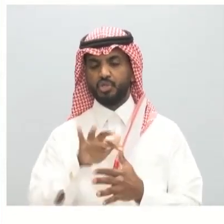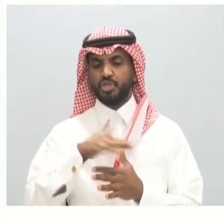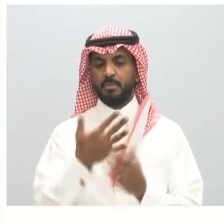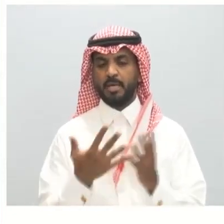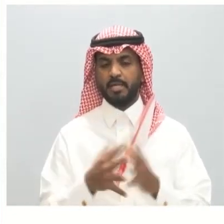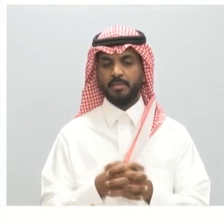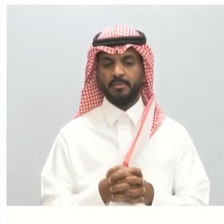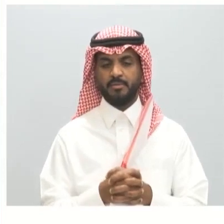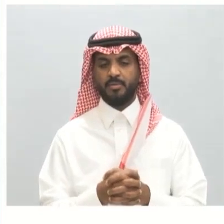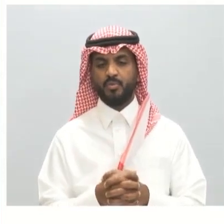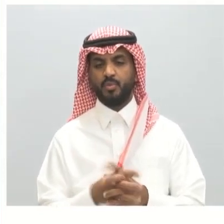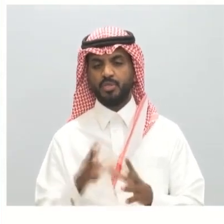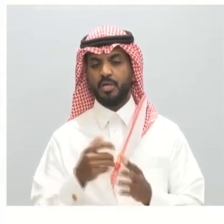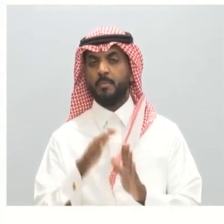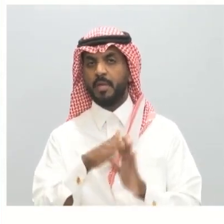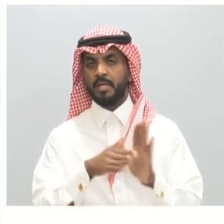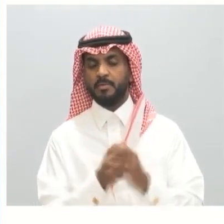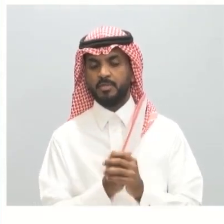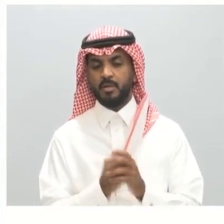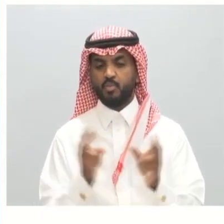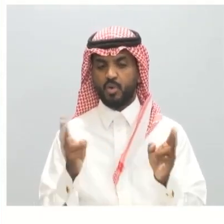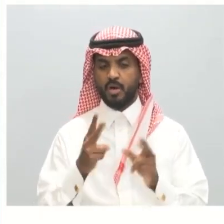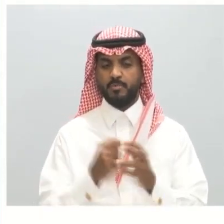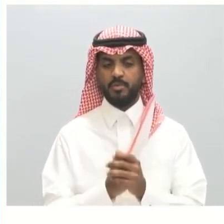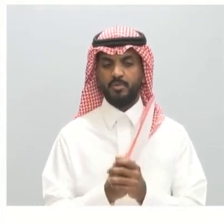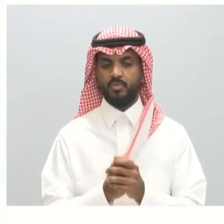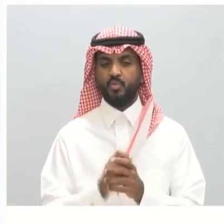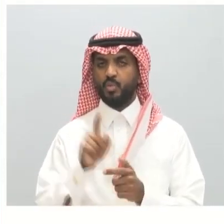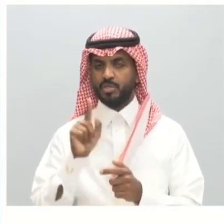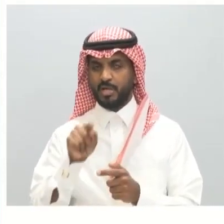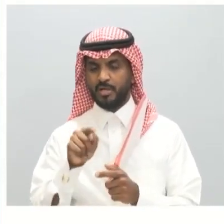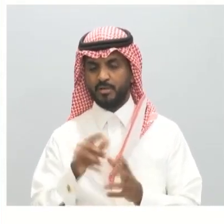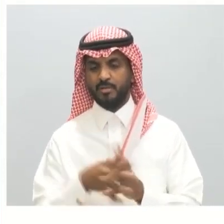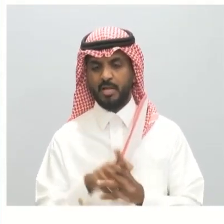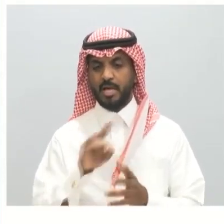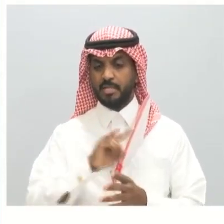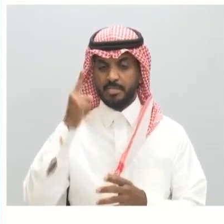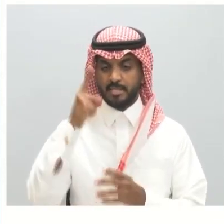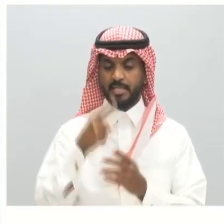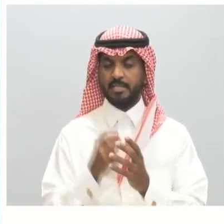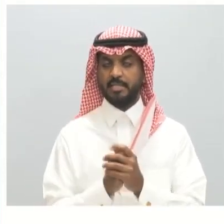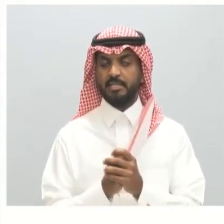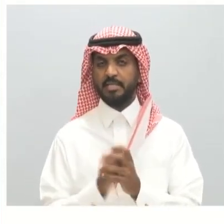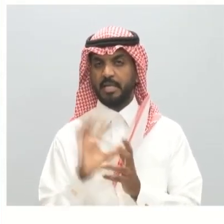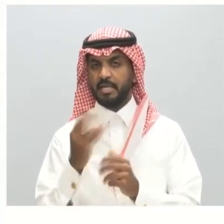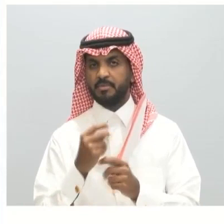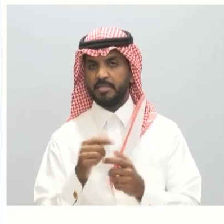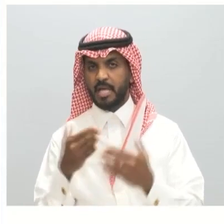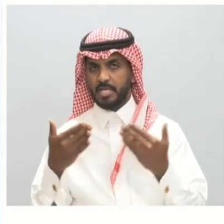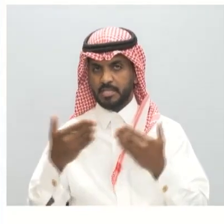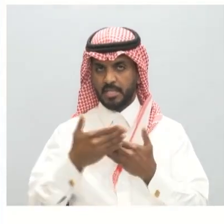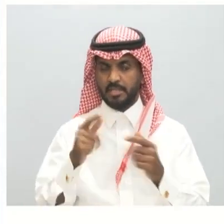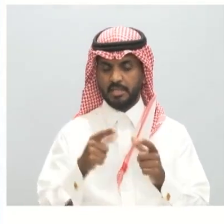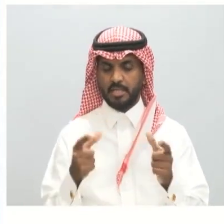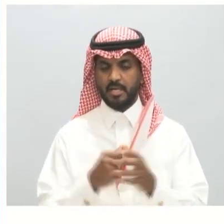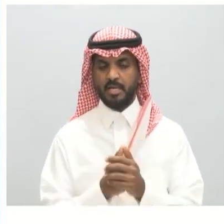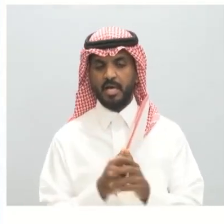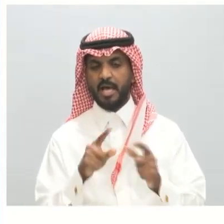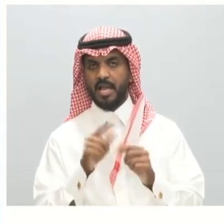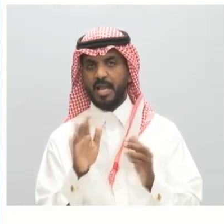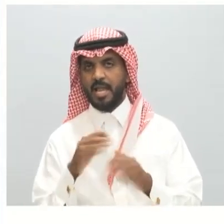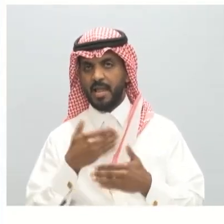شبكه خريطه وانشئ البرنامج المقابل وشغل لا تنسى تحديد قيمه الصناديق الموجوده على يسار